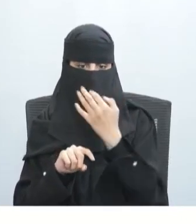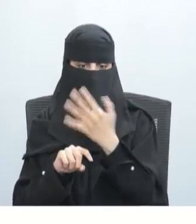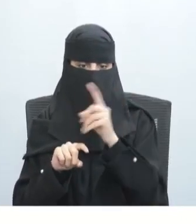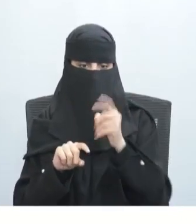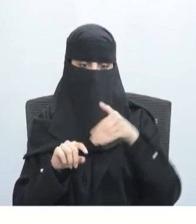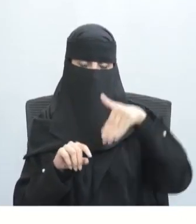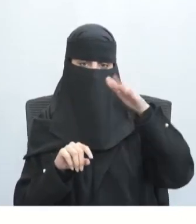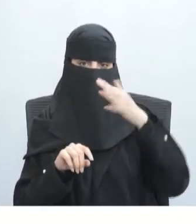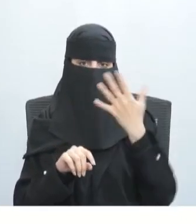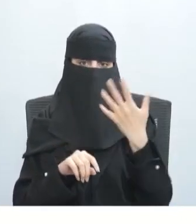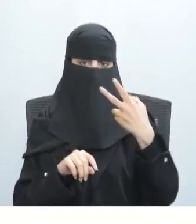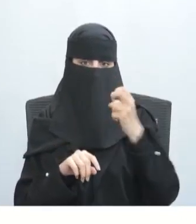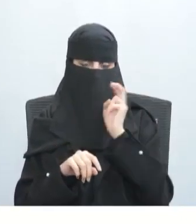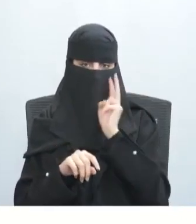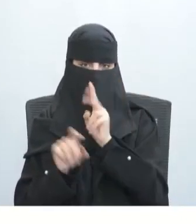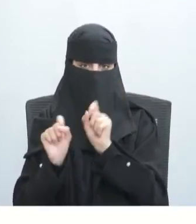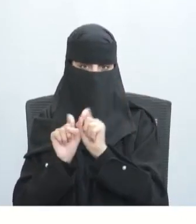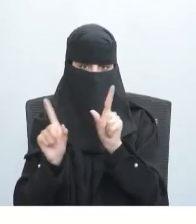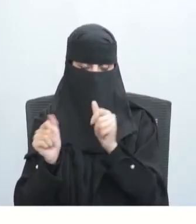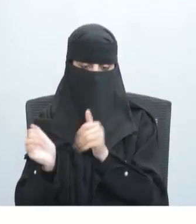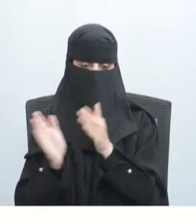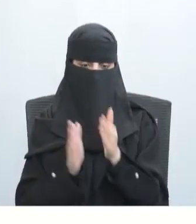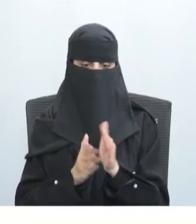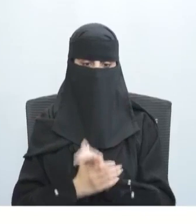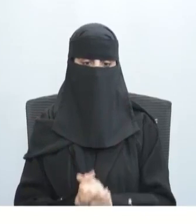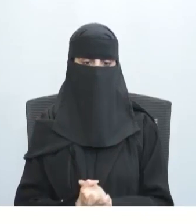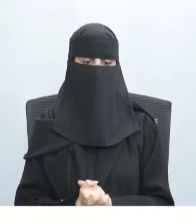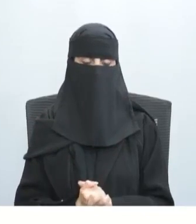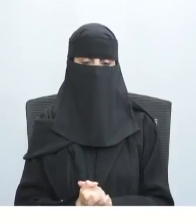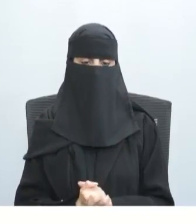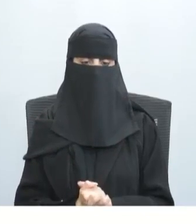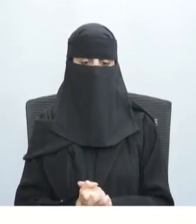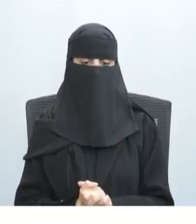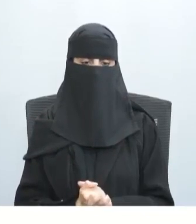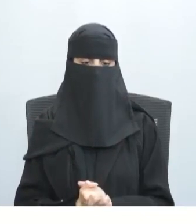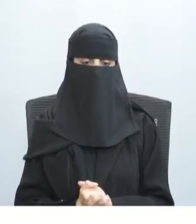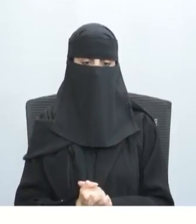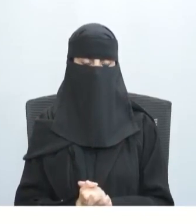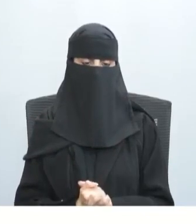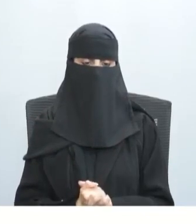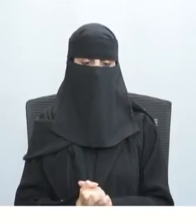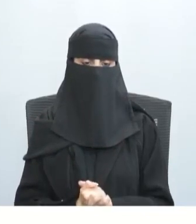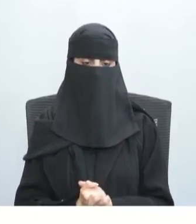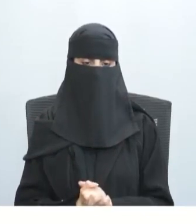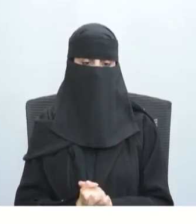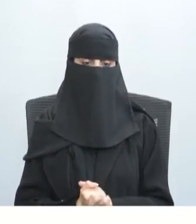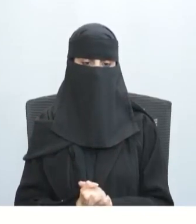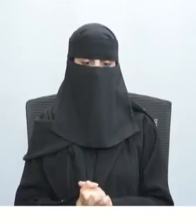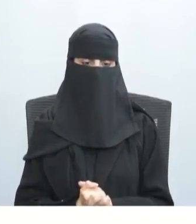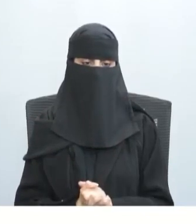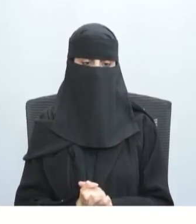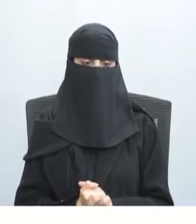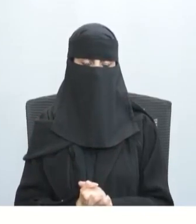لدينا الان وواحد كما ذكرنا هو ثابت في المعادله الرياضيه و 5% هو العائد